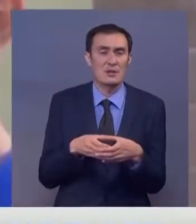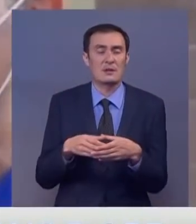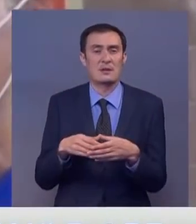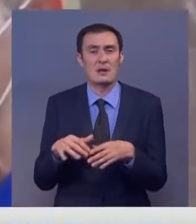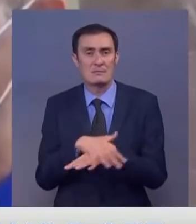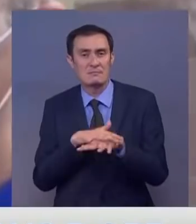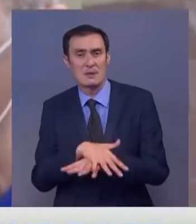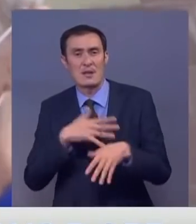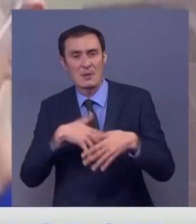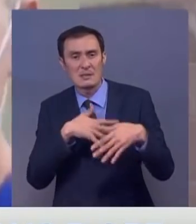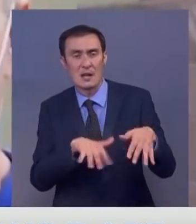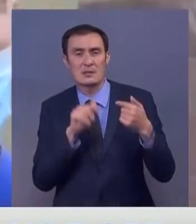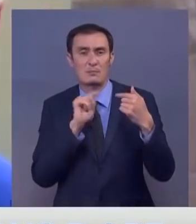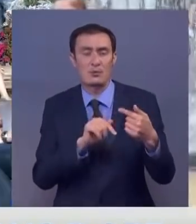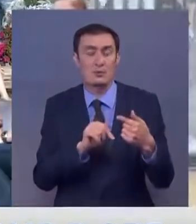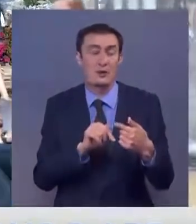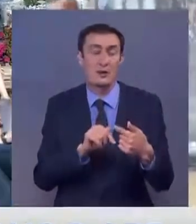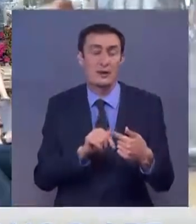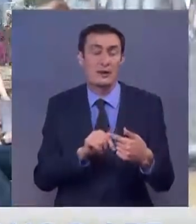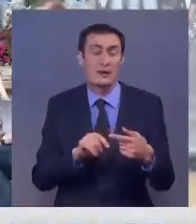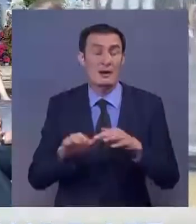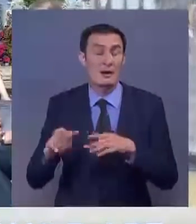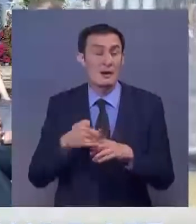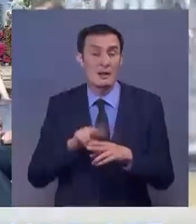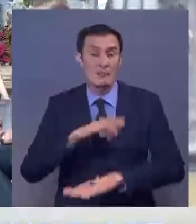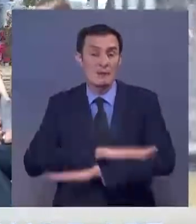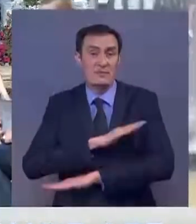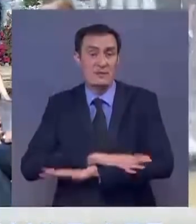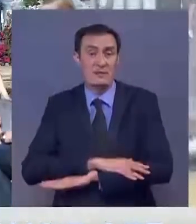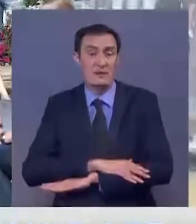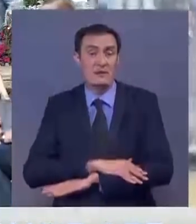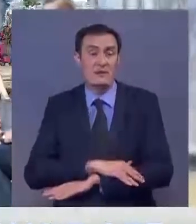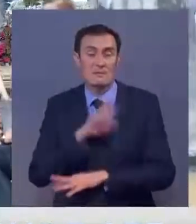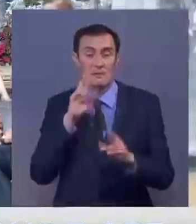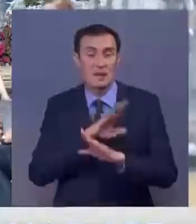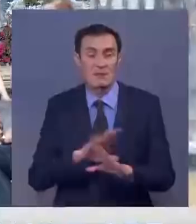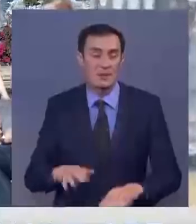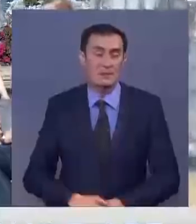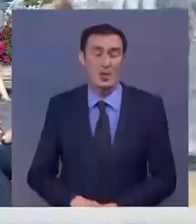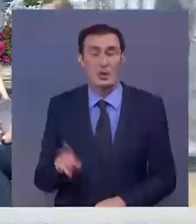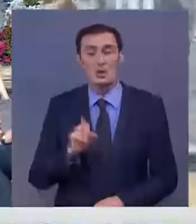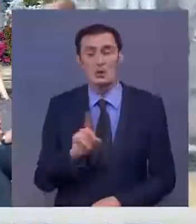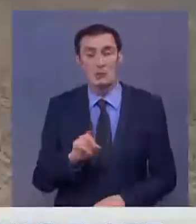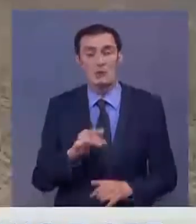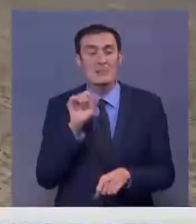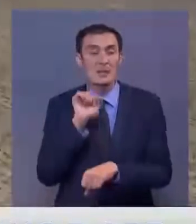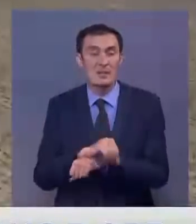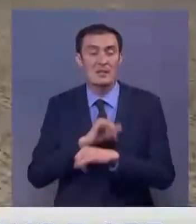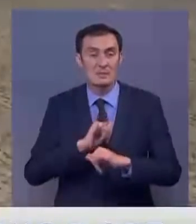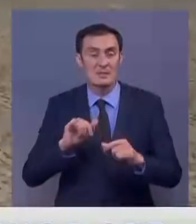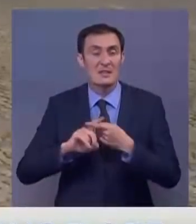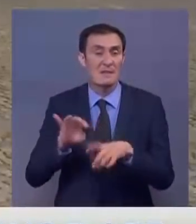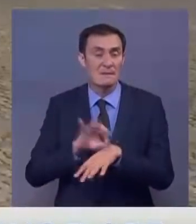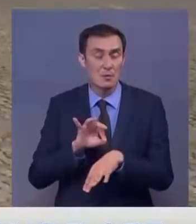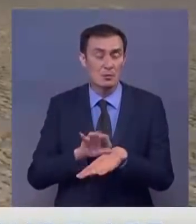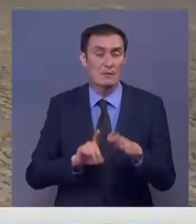на демонстрации против коронавирусных мер. Я считаю такое поведение легкомысленным. Чтобы предотвратить распространение